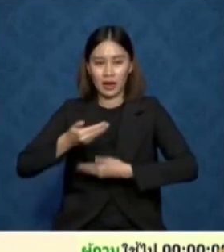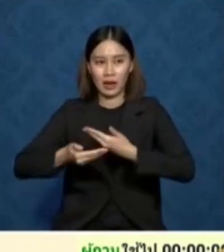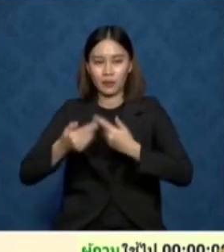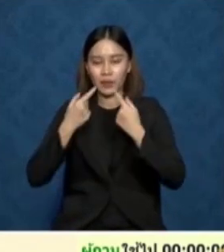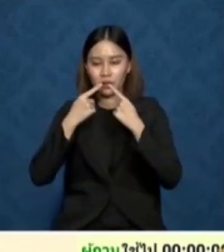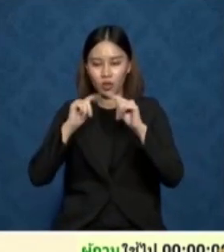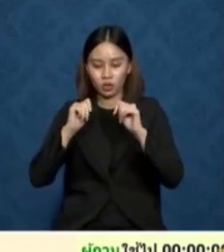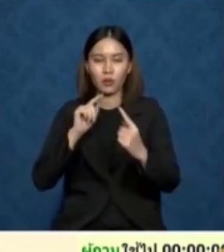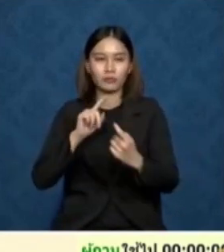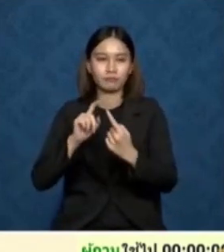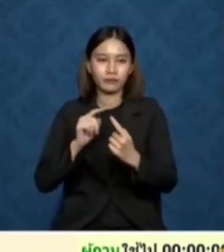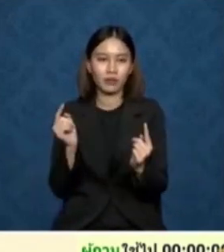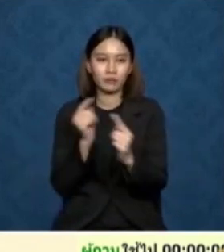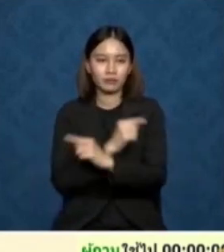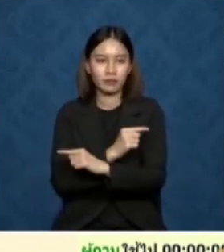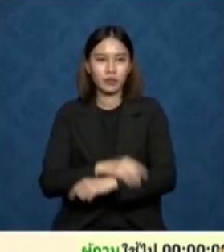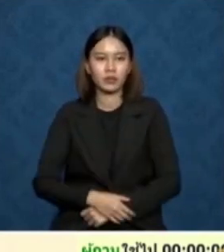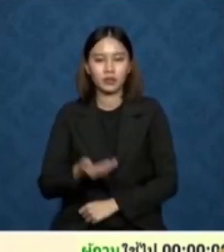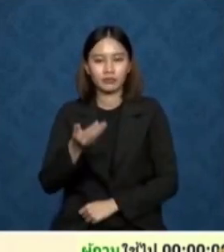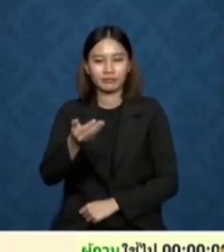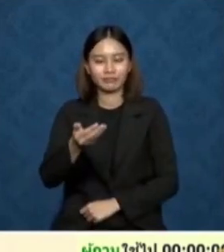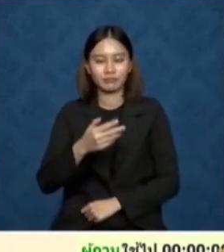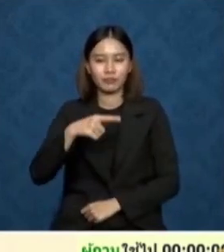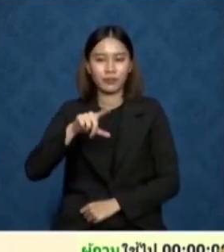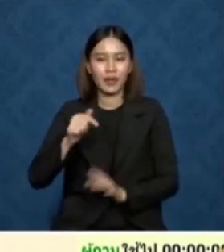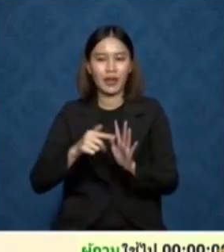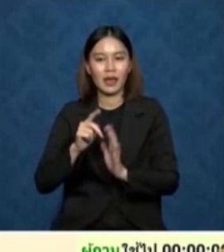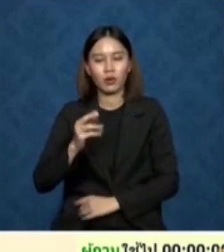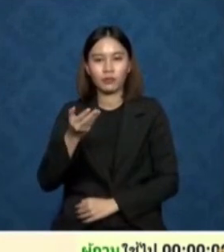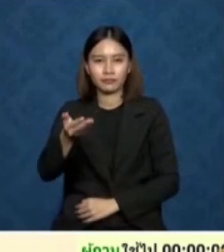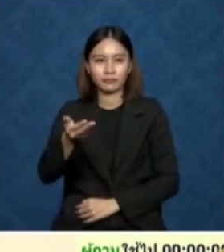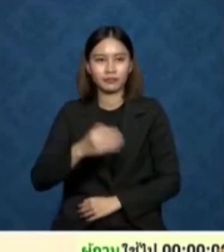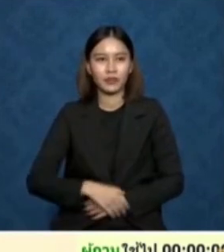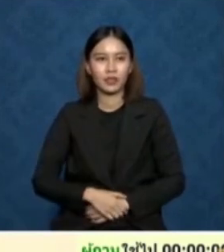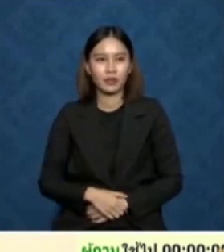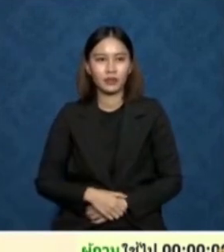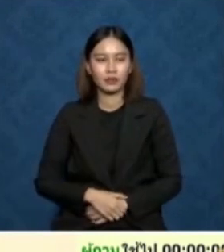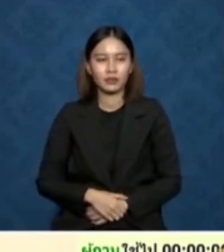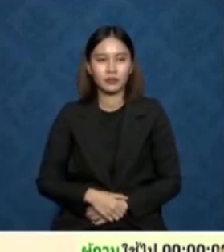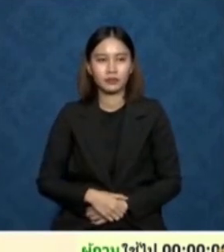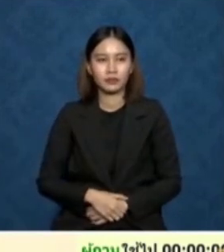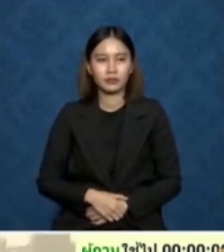เป็ผู้ตอบกระทู้ถามแนขอเชิญราคารพิพฏนช ประจำตำแง